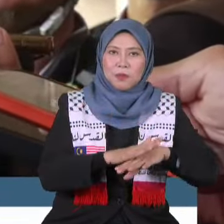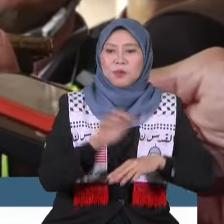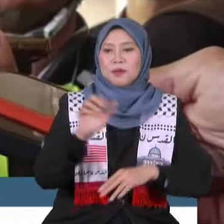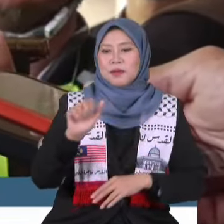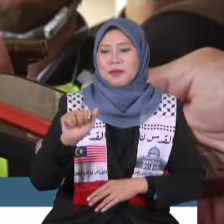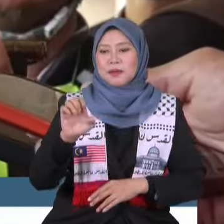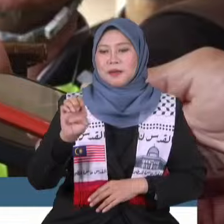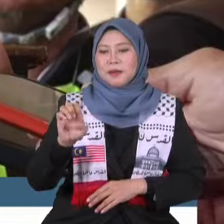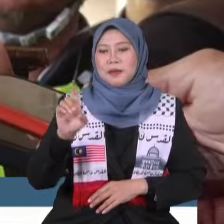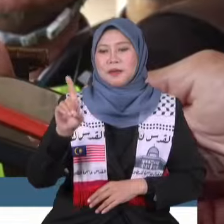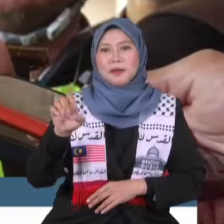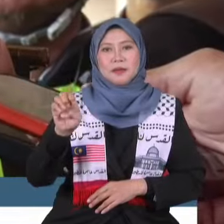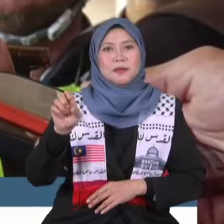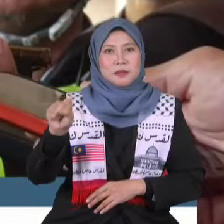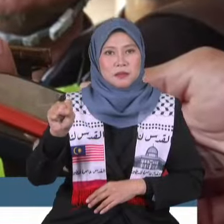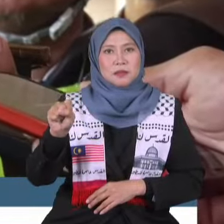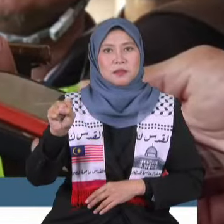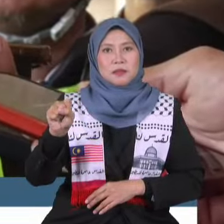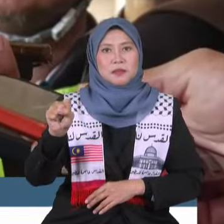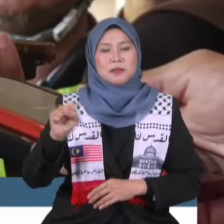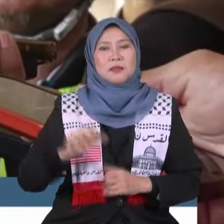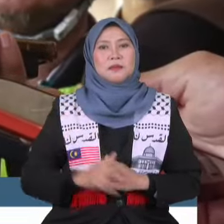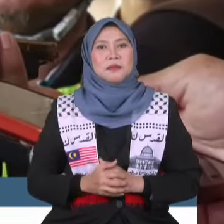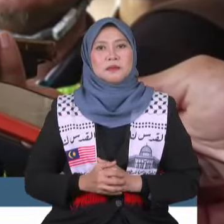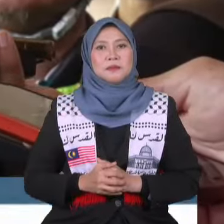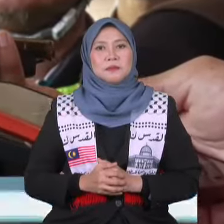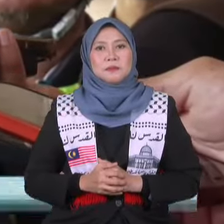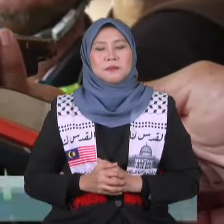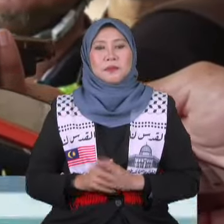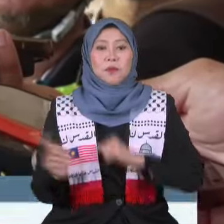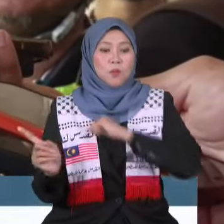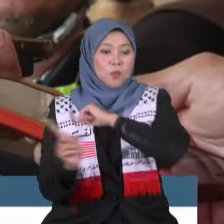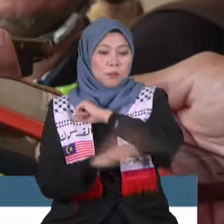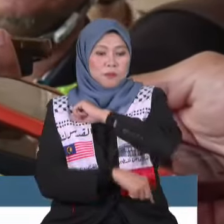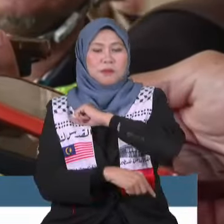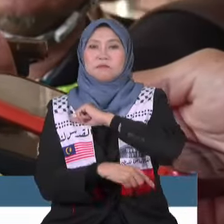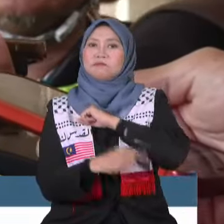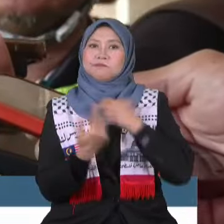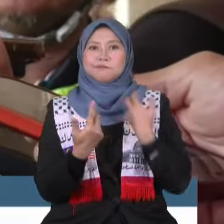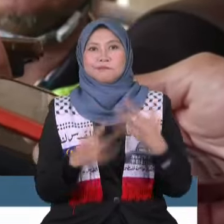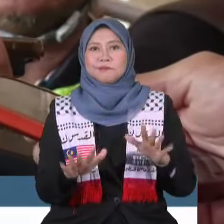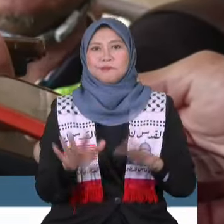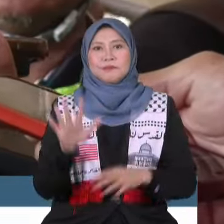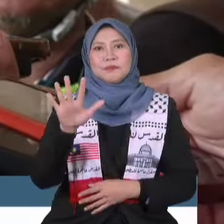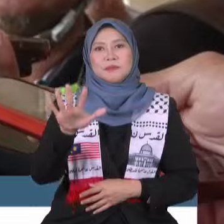nyamuk Aedes dan kompaun telah dikenakan